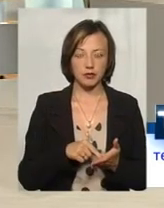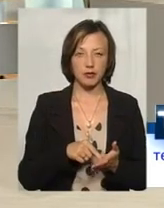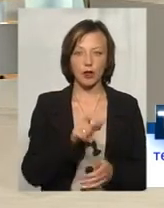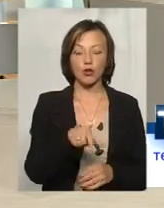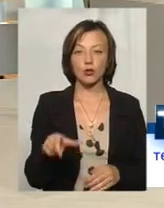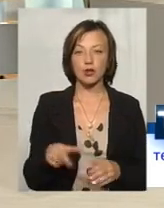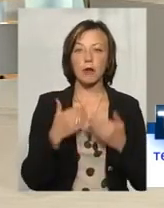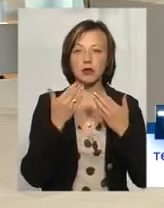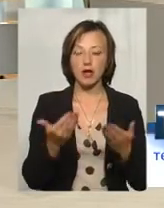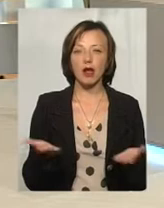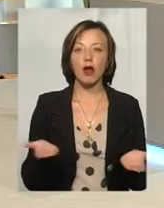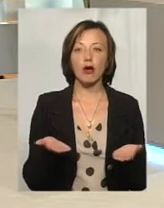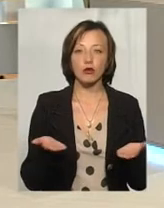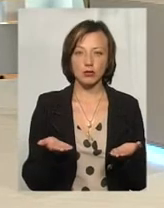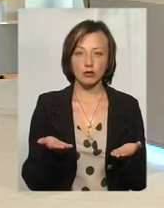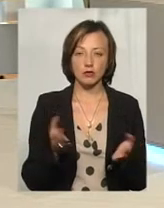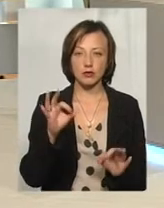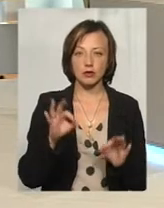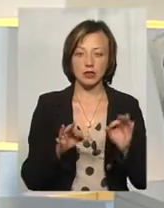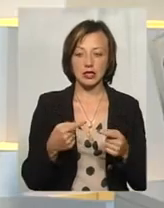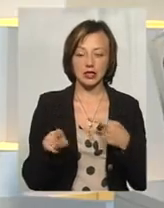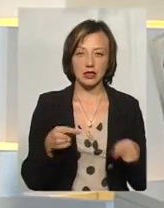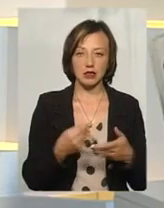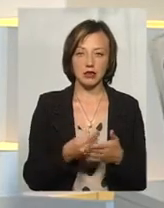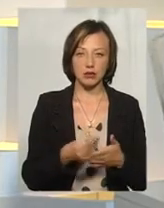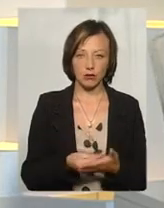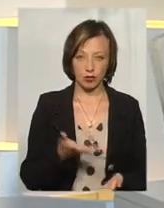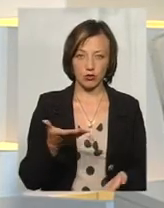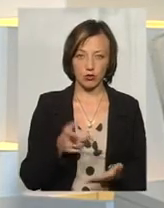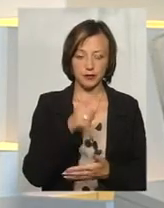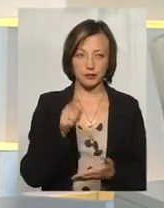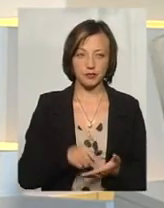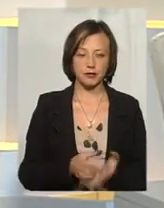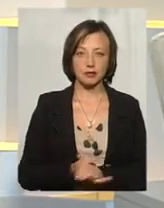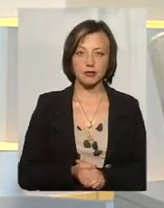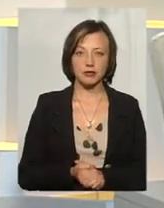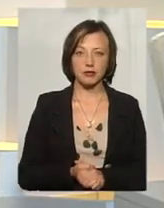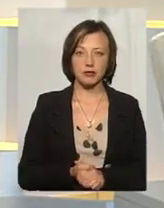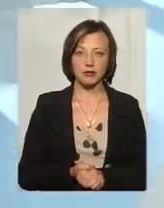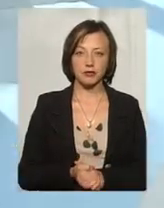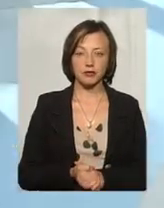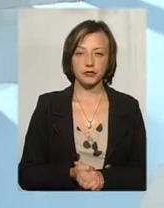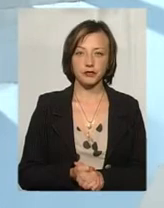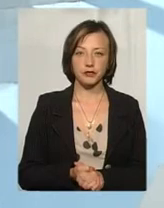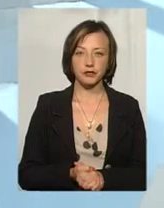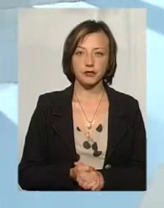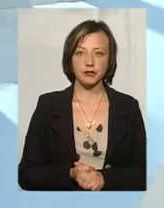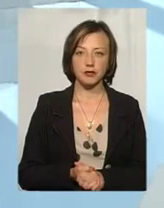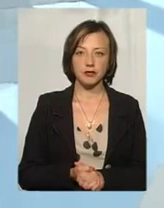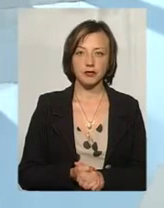люди питають, все ж таки, яка ця різниця буде, наскільки ми отримаємо? Дякую за